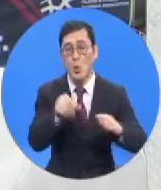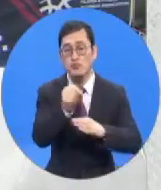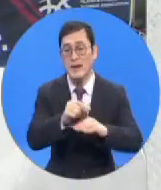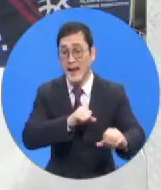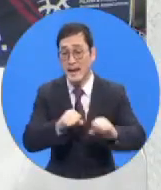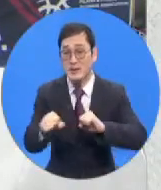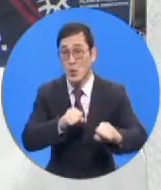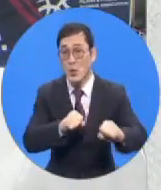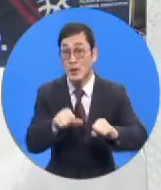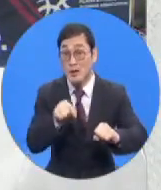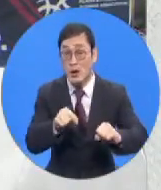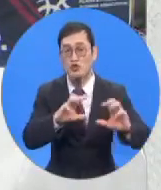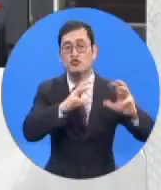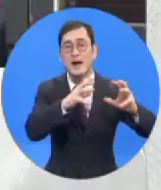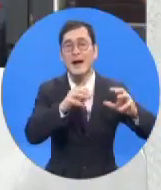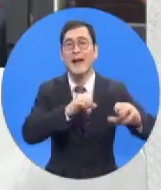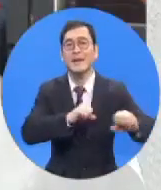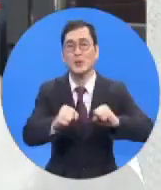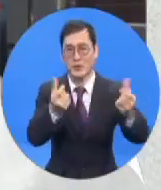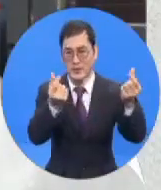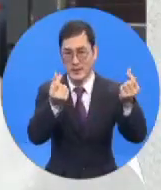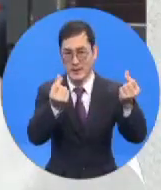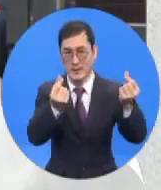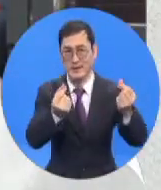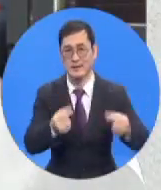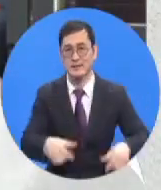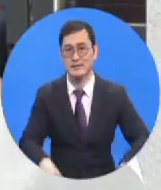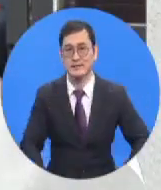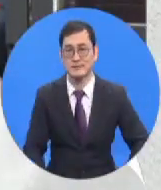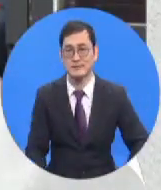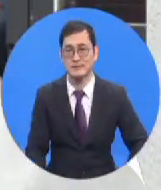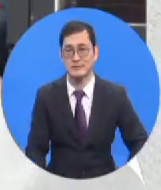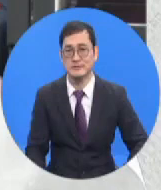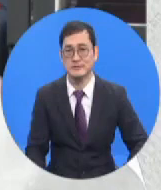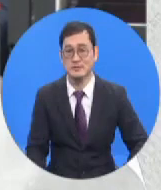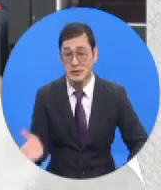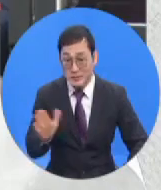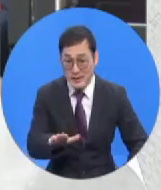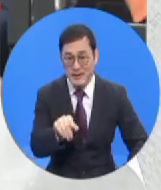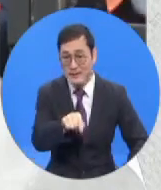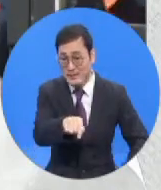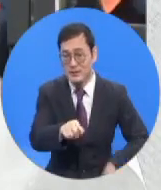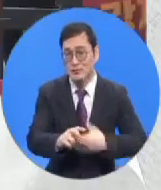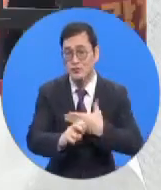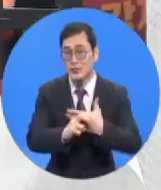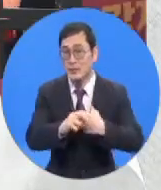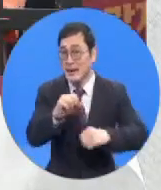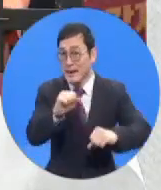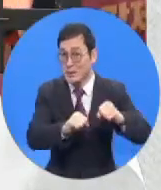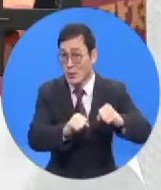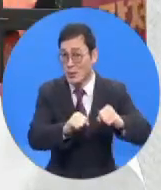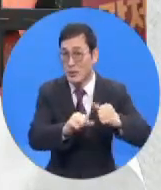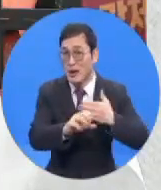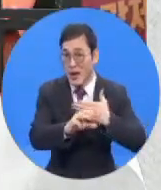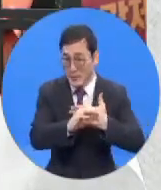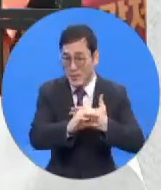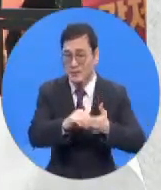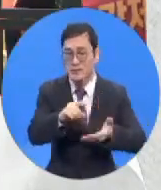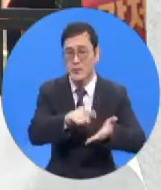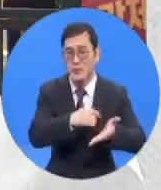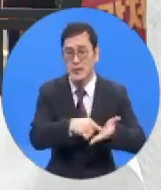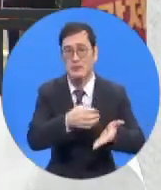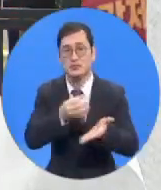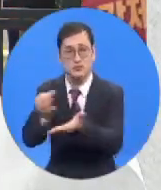때문에 공무원이, 국가 공무원이 직무 집행을 위법하게 하는 것이 손해배상의 전제가